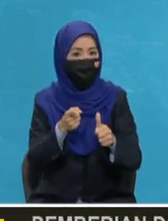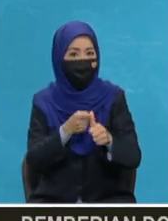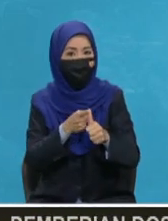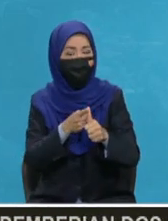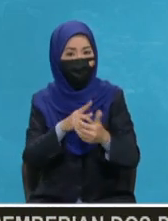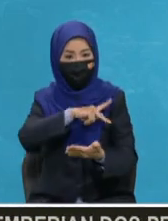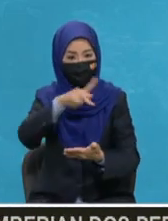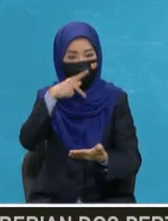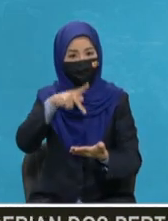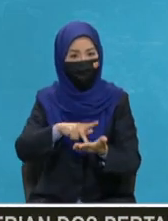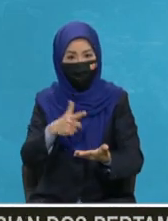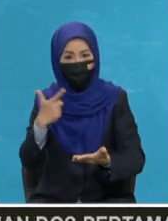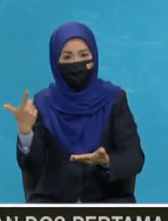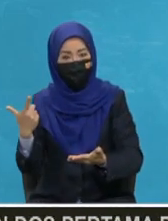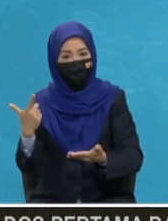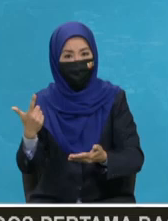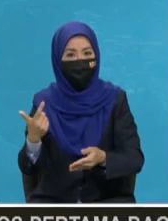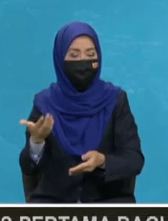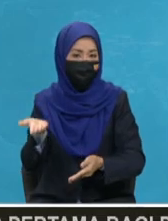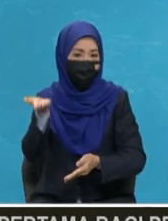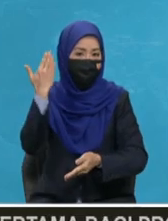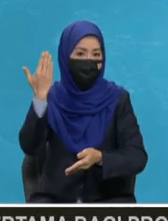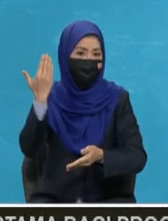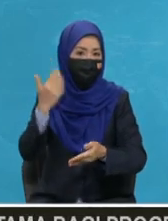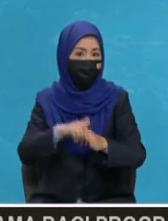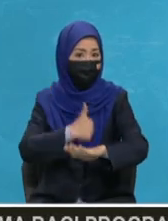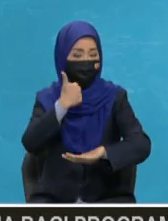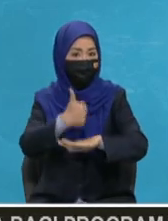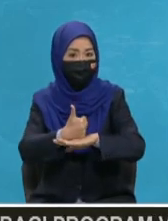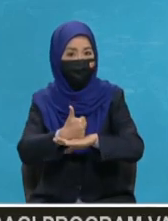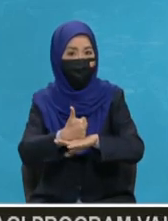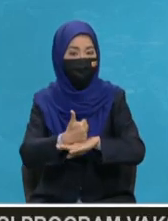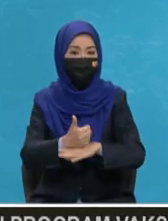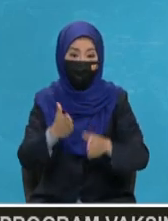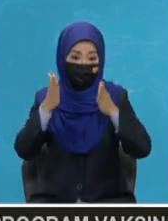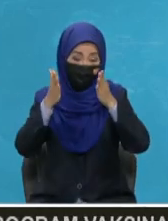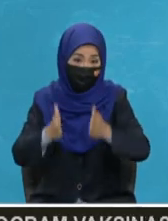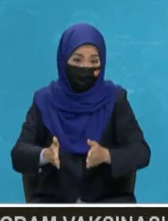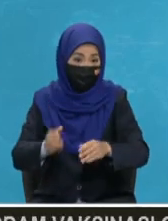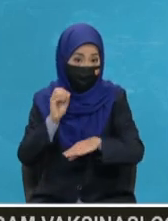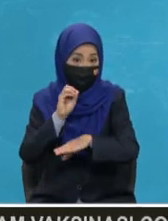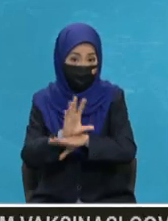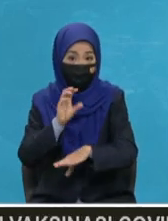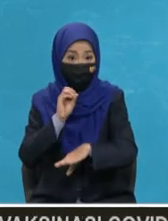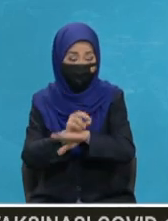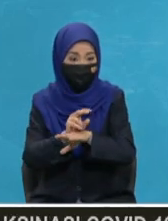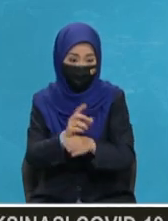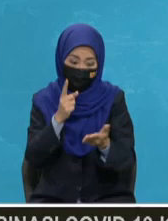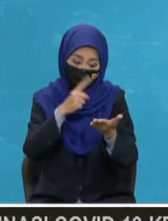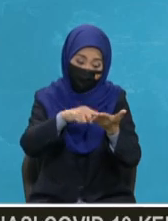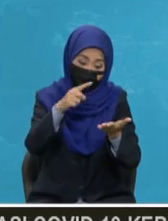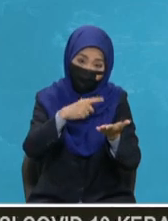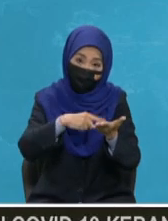pusat destinasi yang lain daripada yang dipilih sebelum ini oleh yang demikian orang ramai adalah dinasehatkan untuk memeriksa